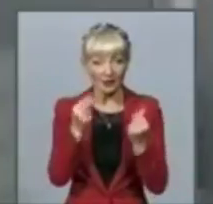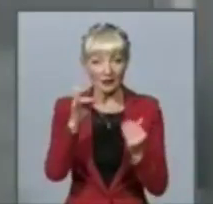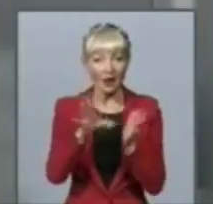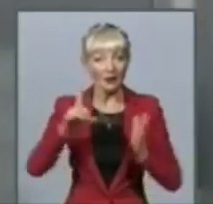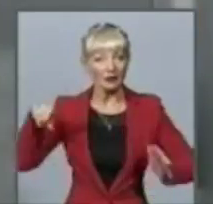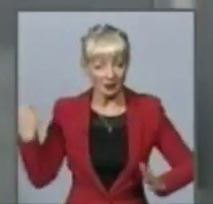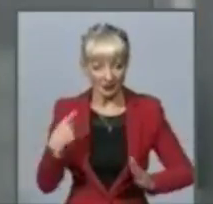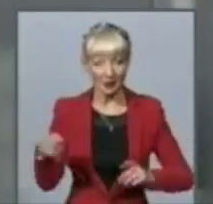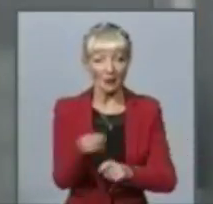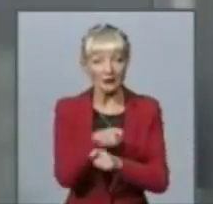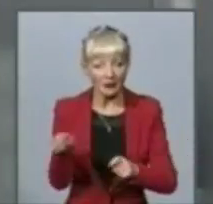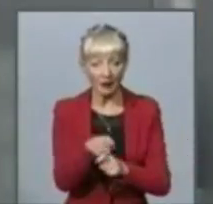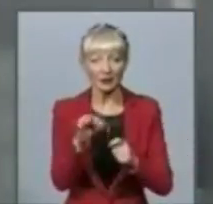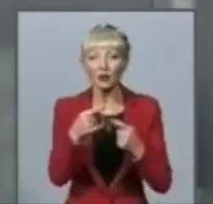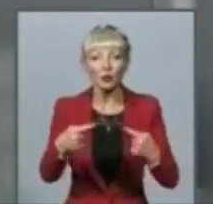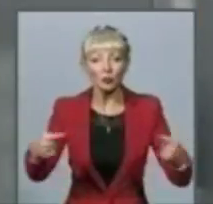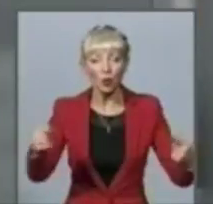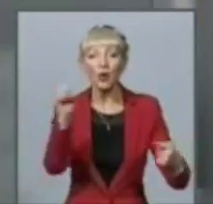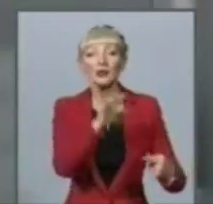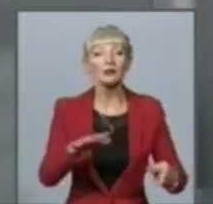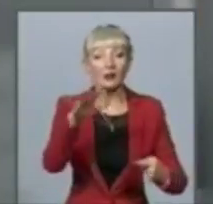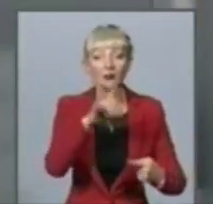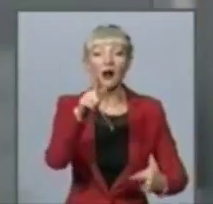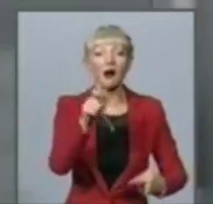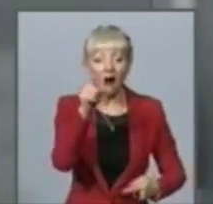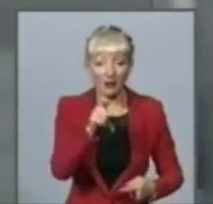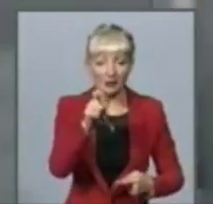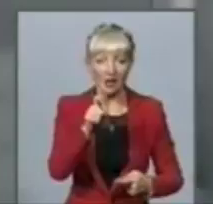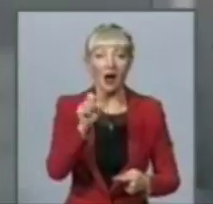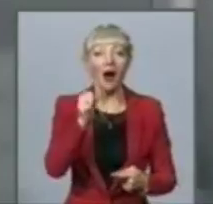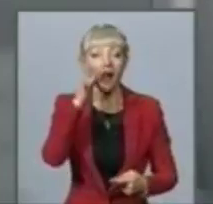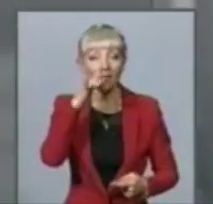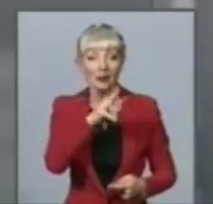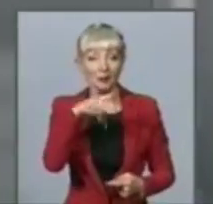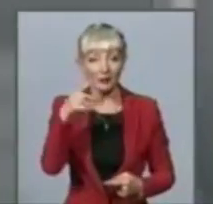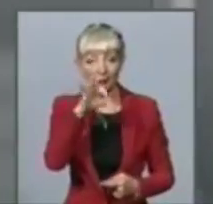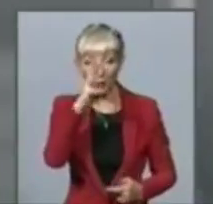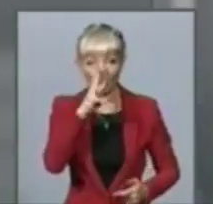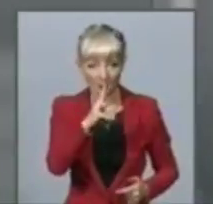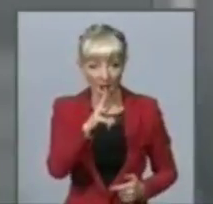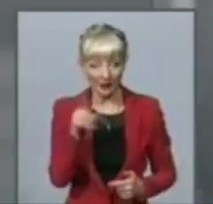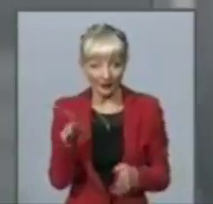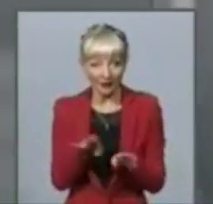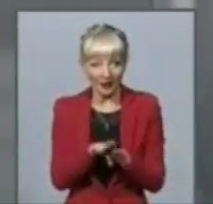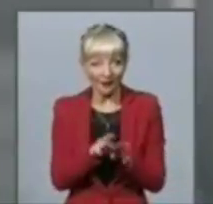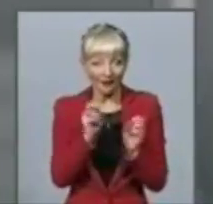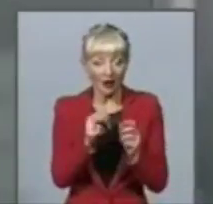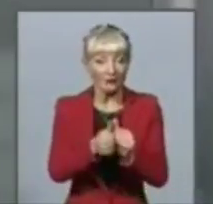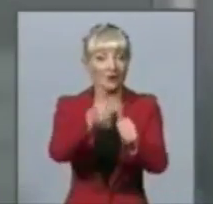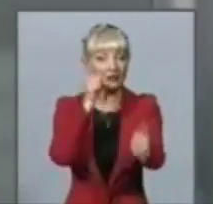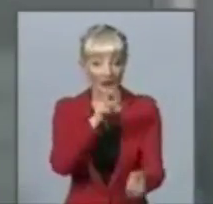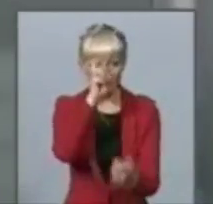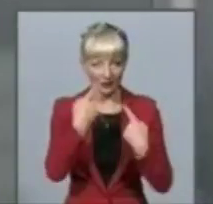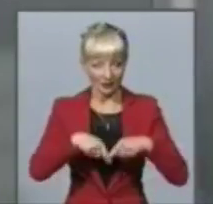енергоносії, на матеріали, на будь-що європейські, на газ і так далі. А коли ми беремо заробітну платню, то вона така, як в відсталих країнах. Тому сьогодні